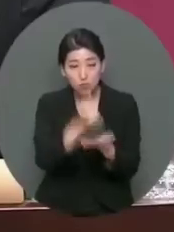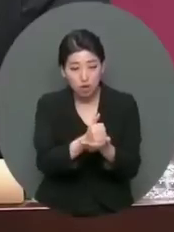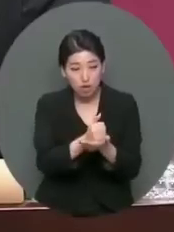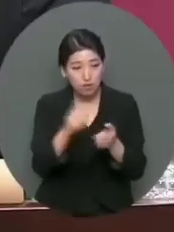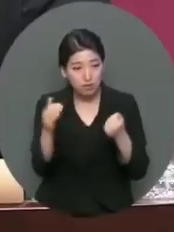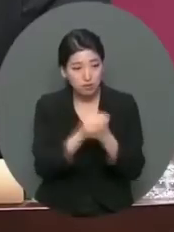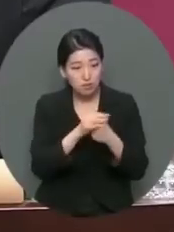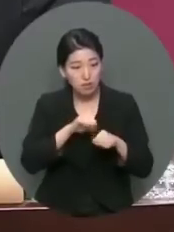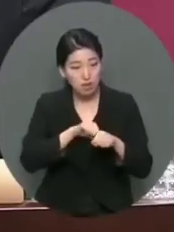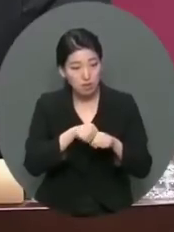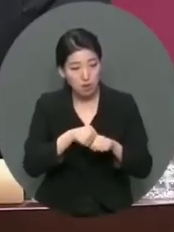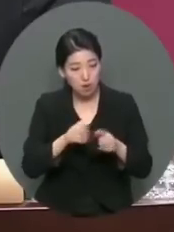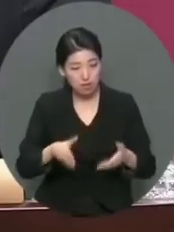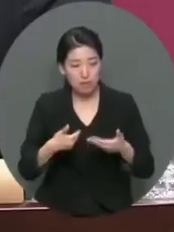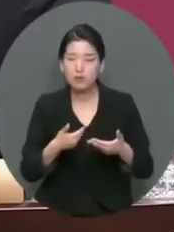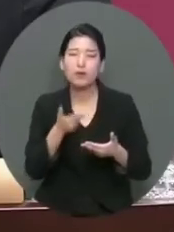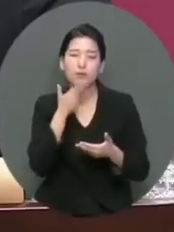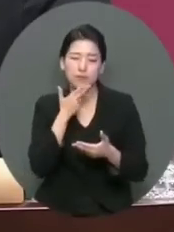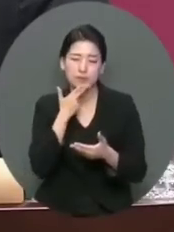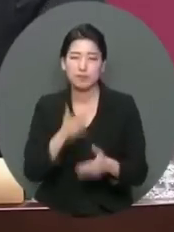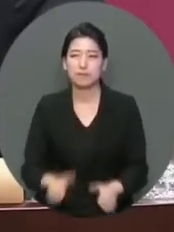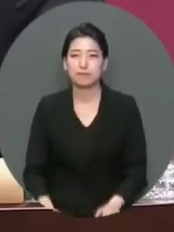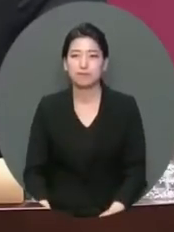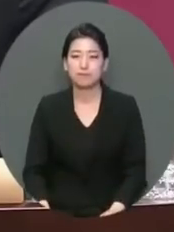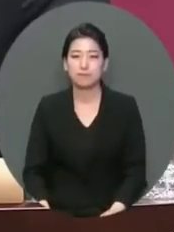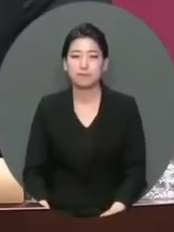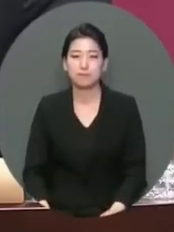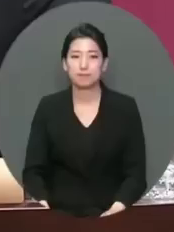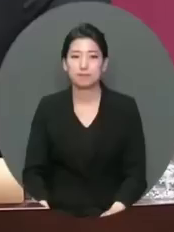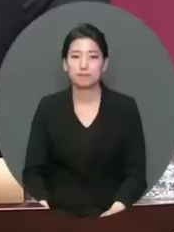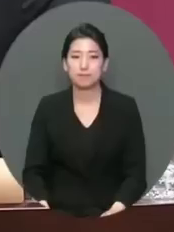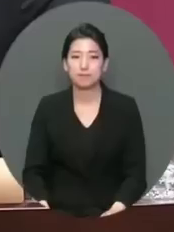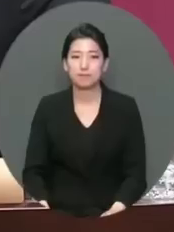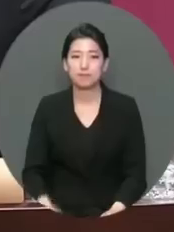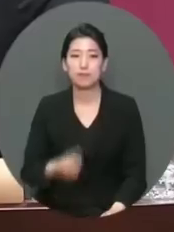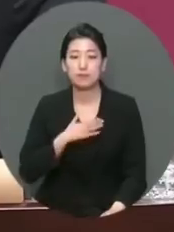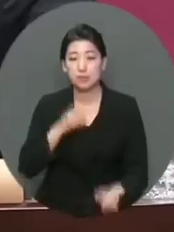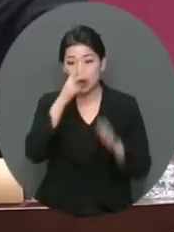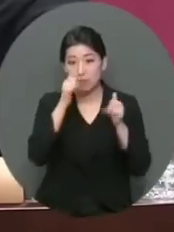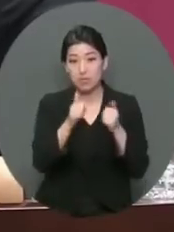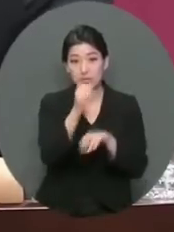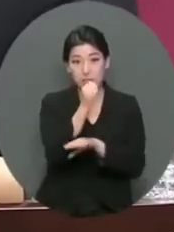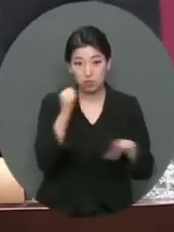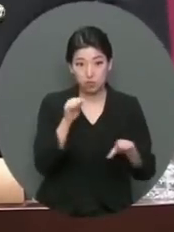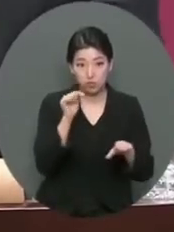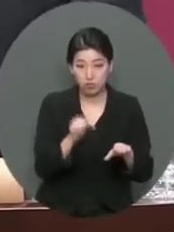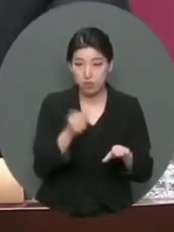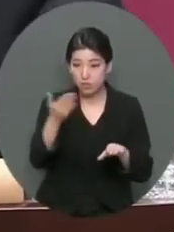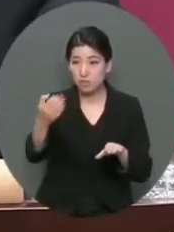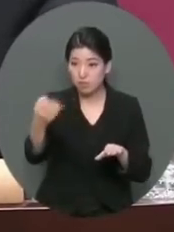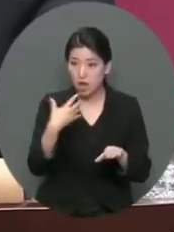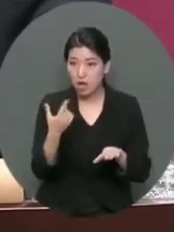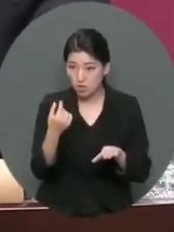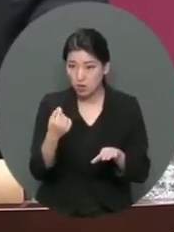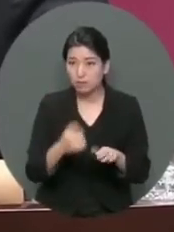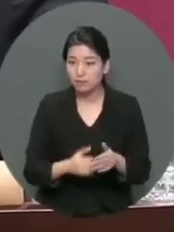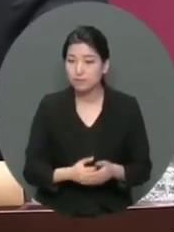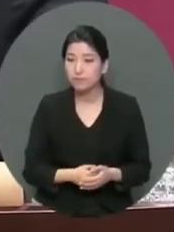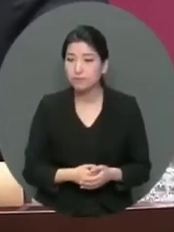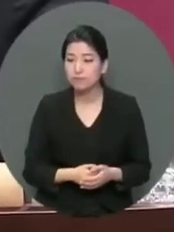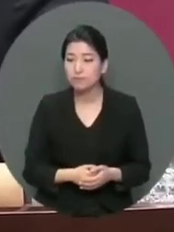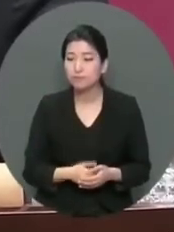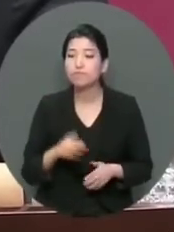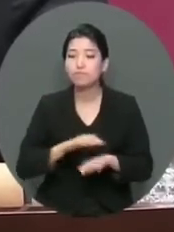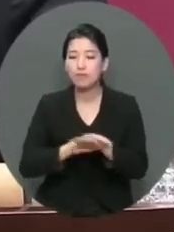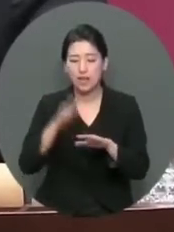해서 감경을 받는 경우는 거의 없을 겁니다. 저희 그 이 검찰 기준에서도 절대로 위원님 말씀하신 그런 부분도 이